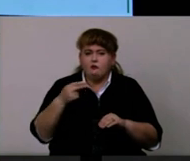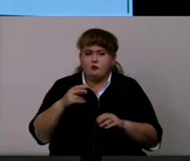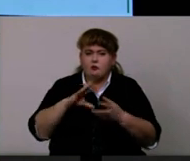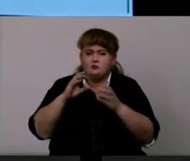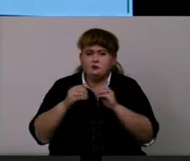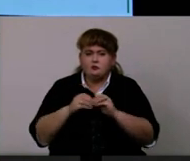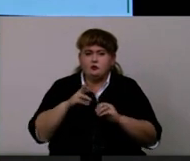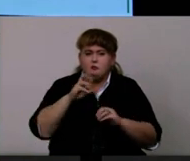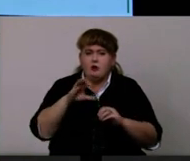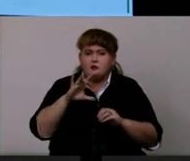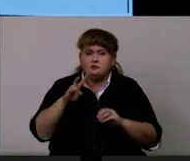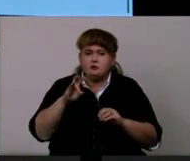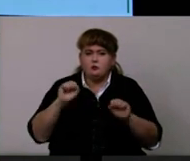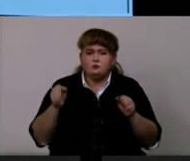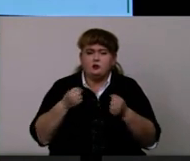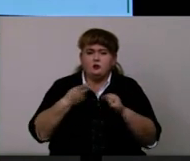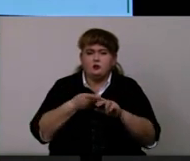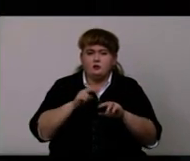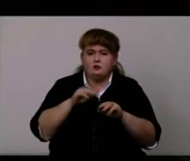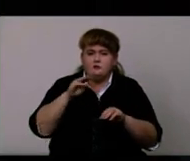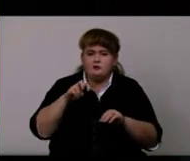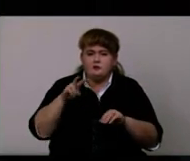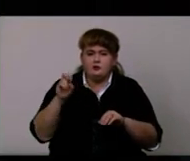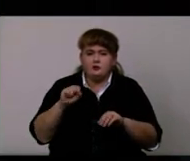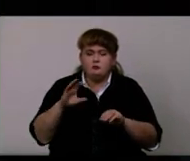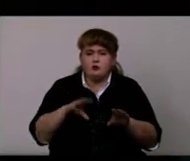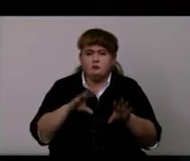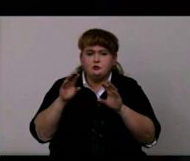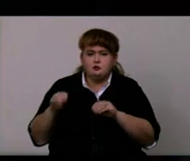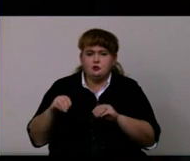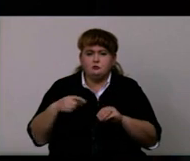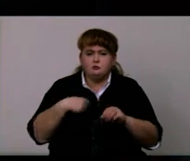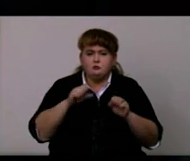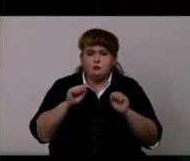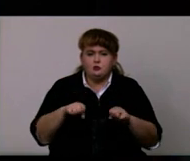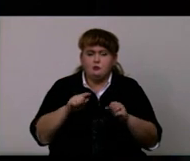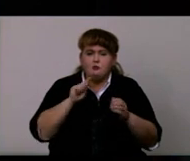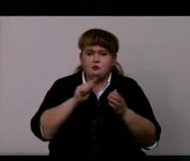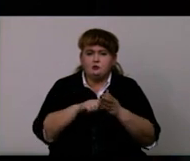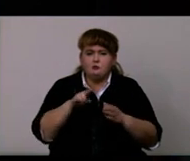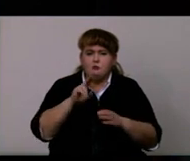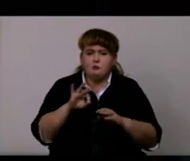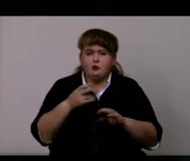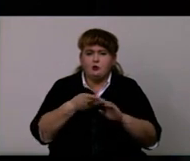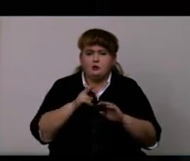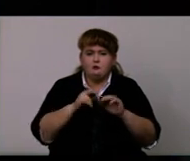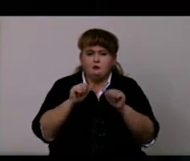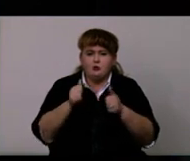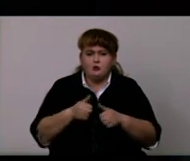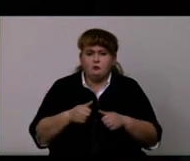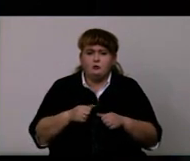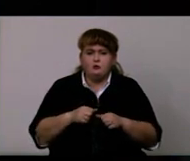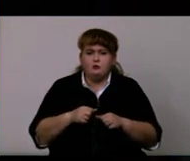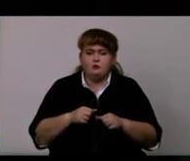произведению массы на ускорение этого тела. А перемещение мы с вами можем определить по вот этой формуле.